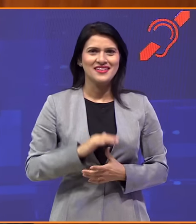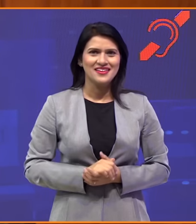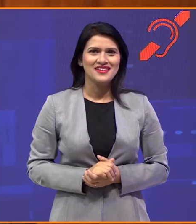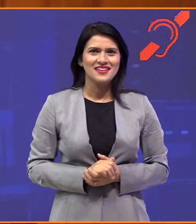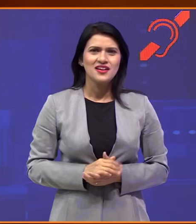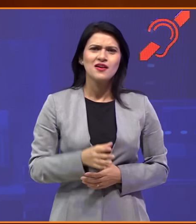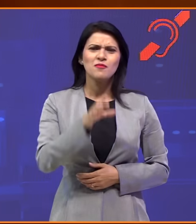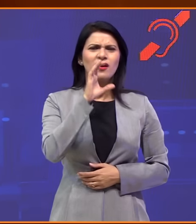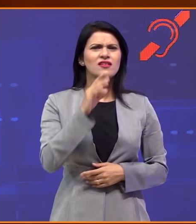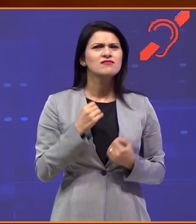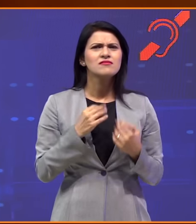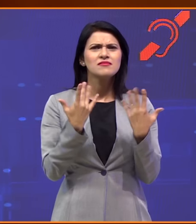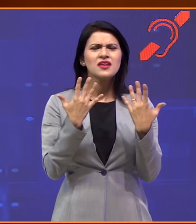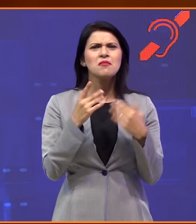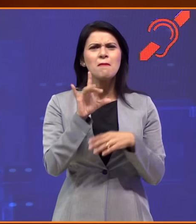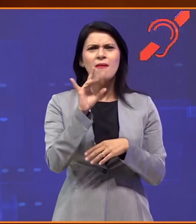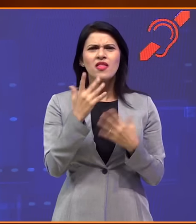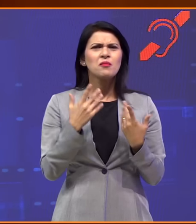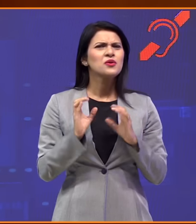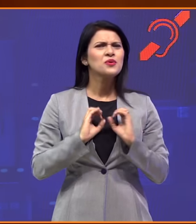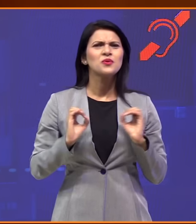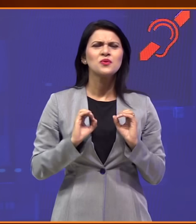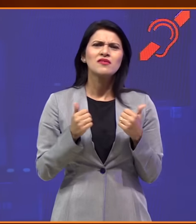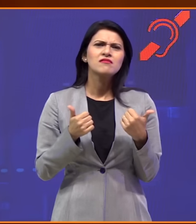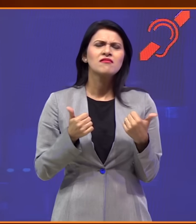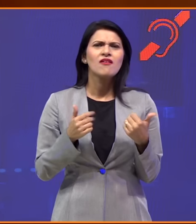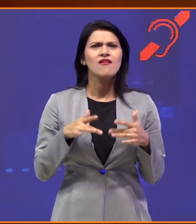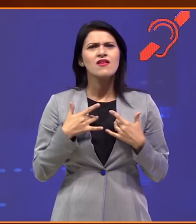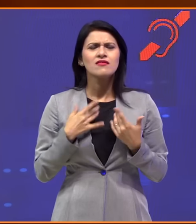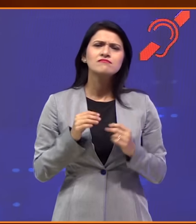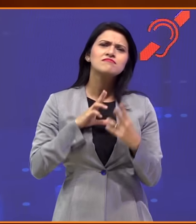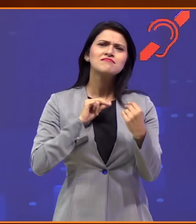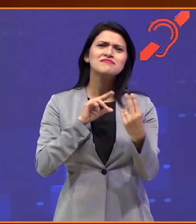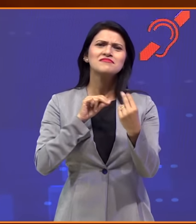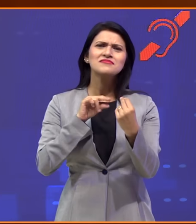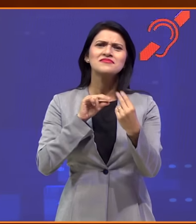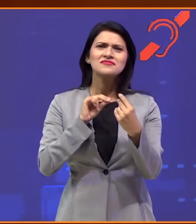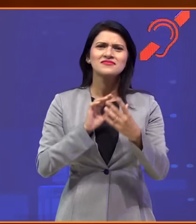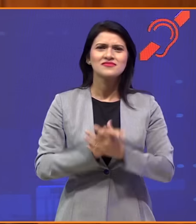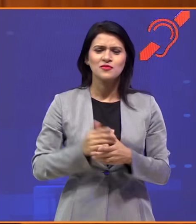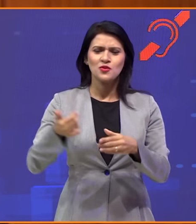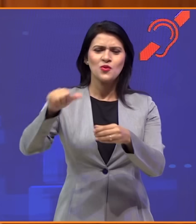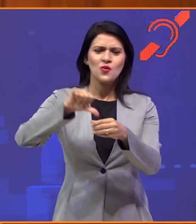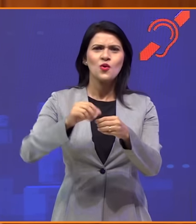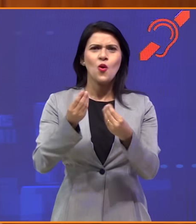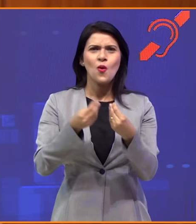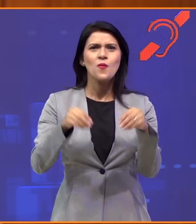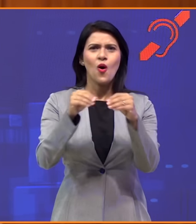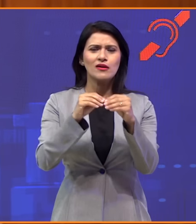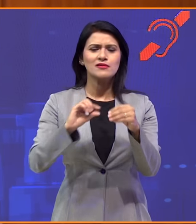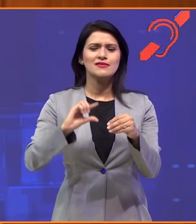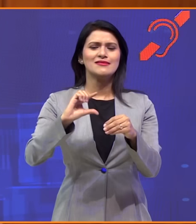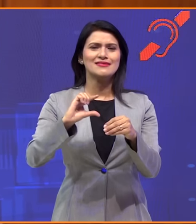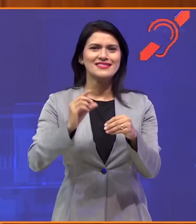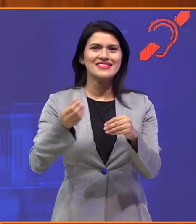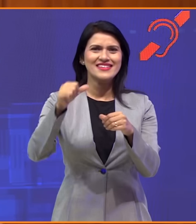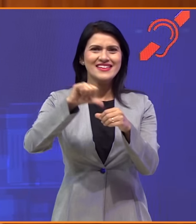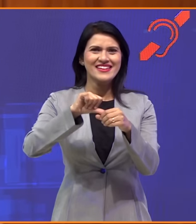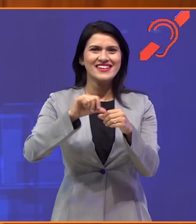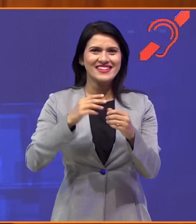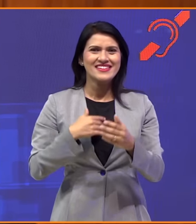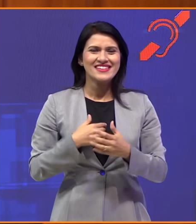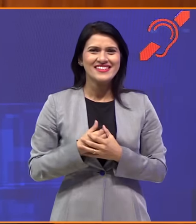या कुछ नहीं हुआ 10 मिनट 15 मिनट कुछ नहीं हुआ फिर बातचीत चलती रही फिर फिर डाला इस बार थोड़ा ज्यादा डाला कि अगर जाना पड़